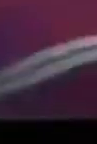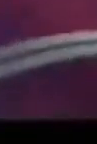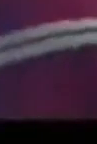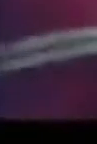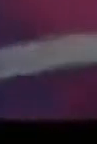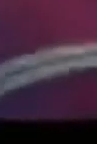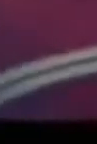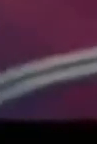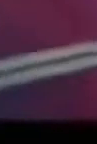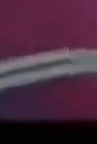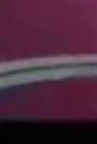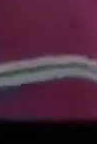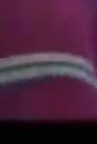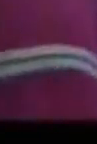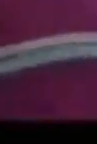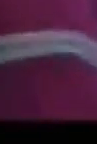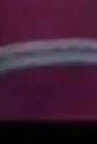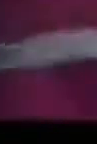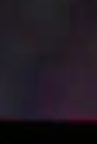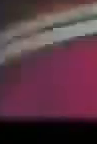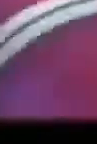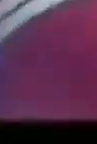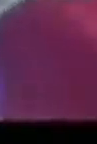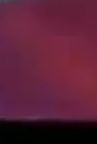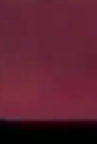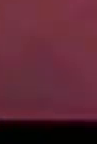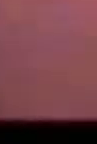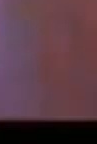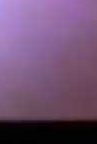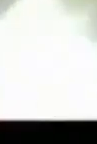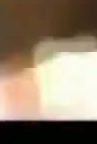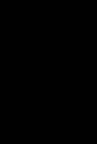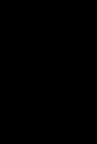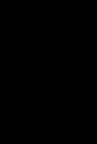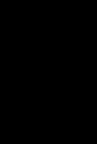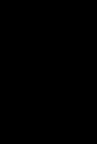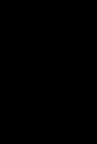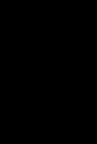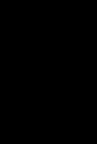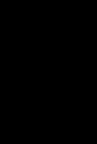ולגדף אותה, לעשות דברים טובים. אודי סטירמר ישיר את שחיתות חוגגת.